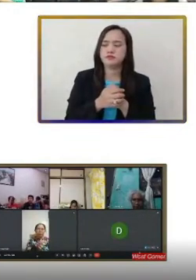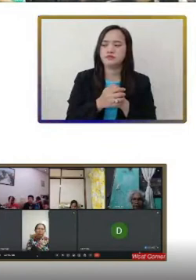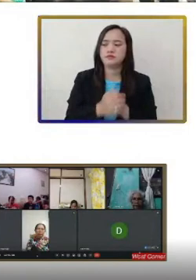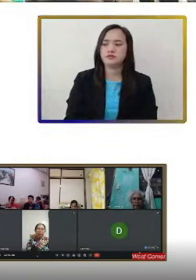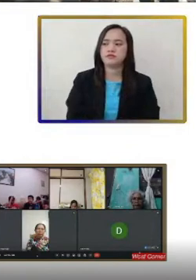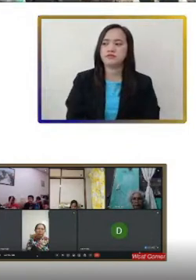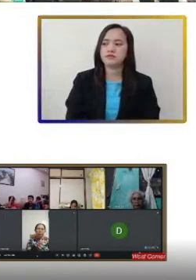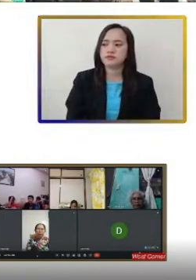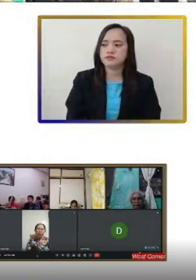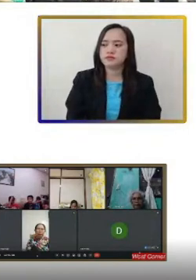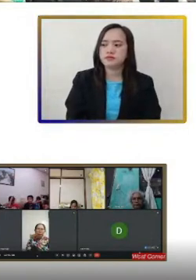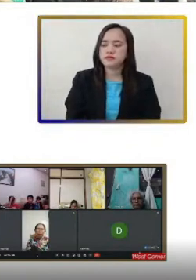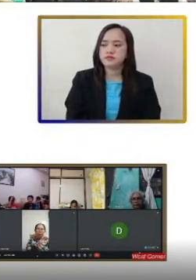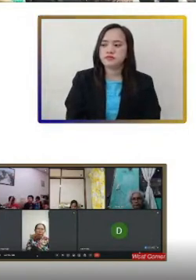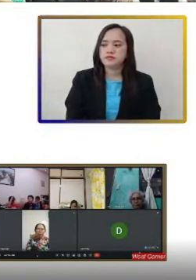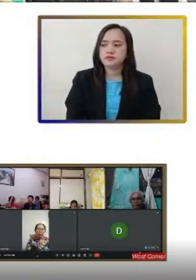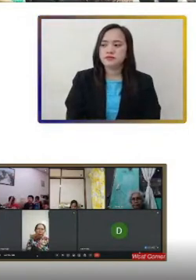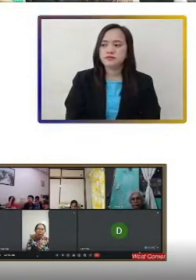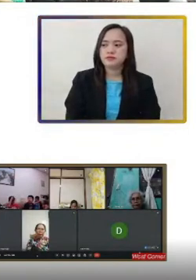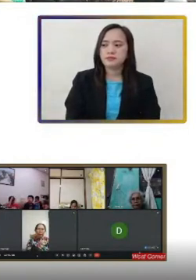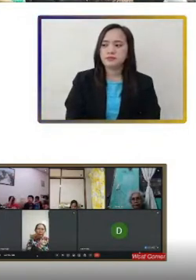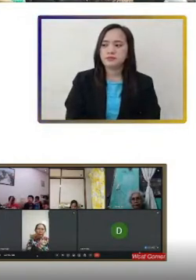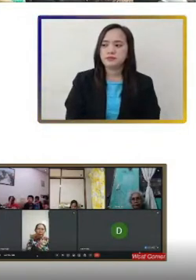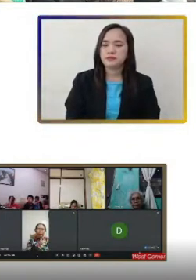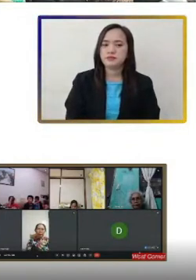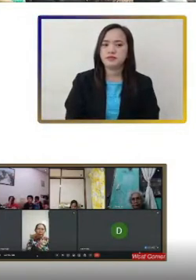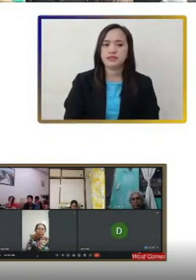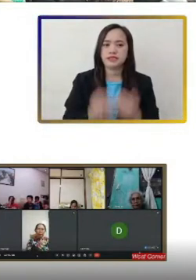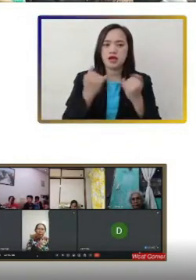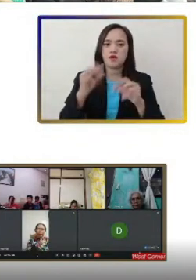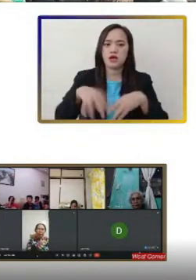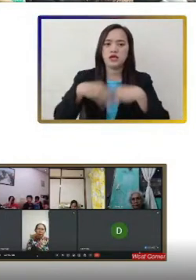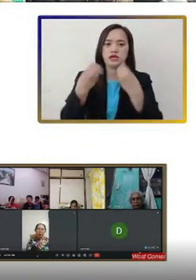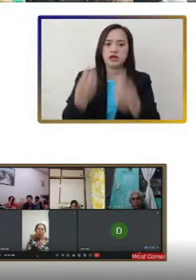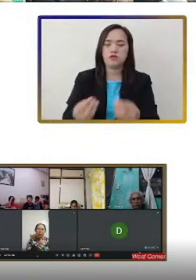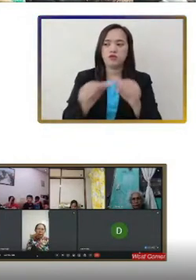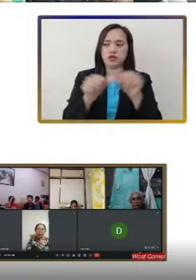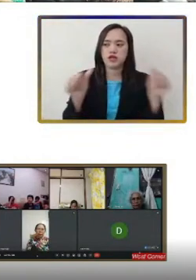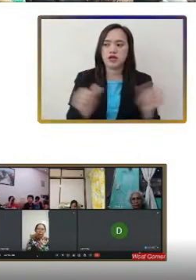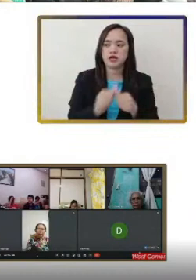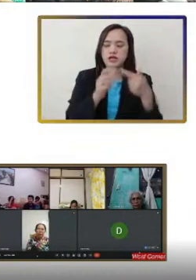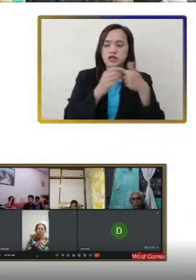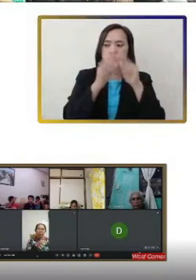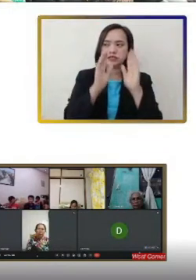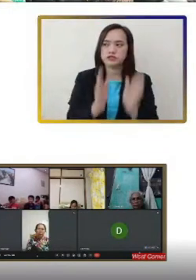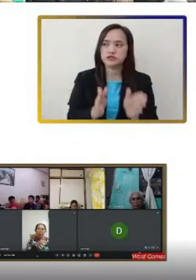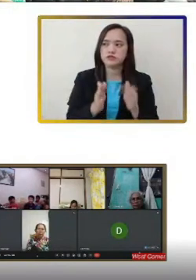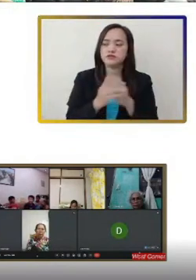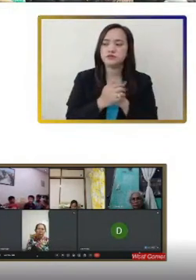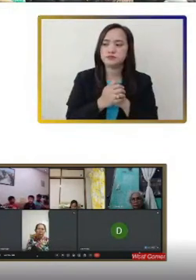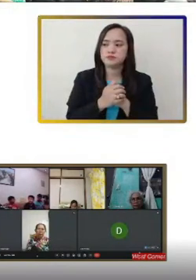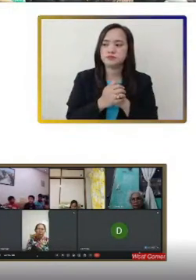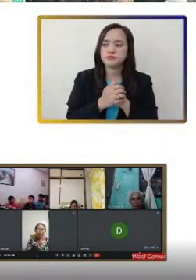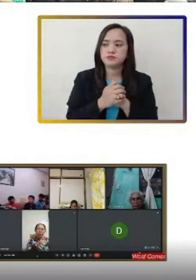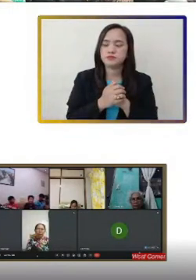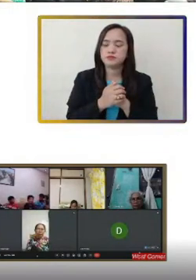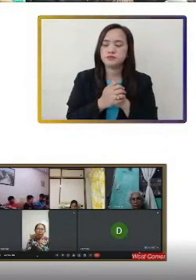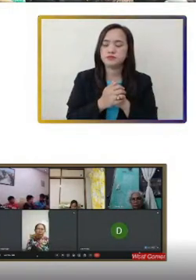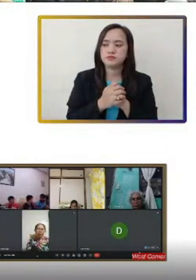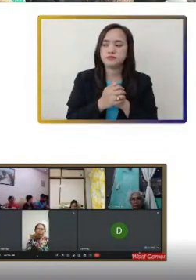siguro ibibigay na lamang yun sa mga area leaders. Yung pinare-reproduce ko. May pinare-reproduce po